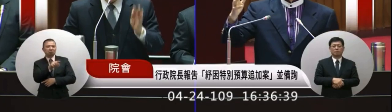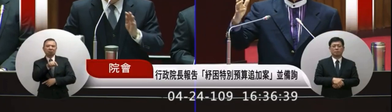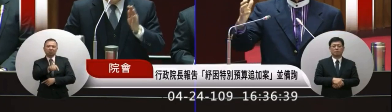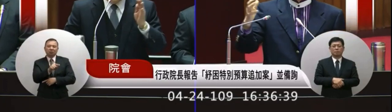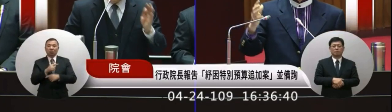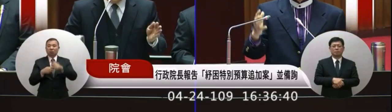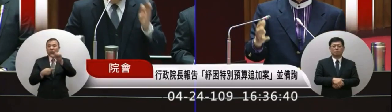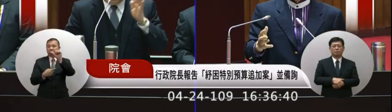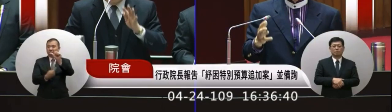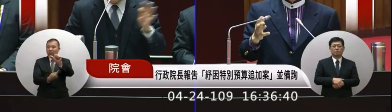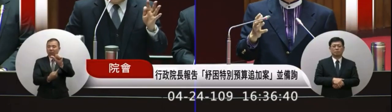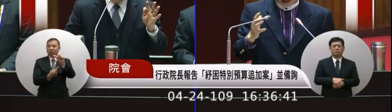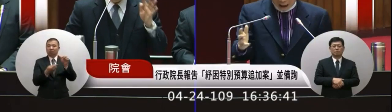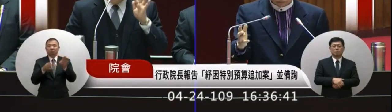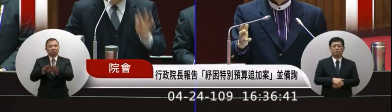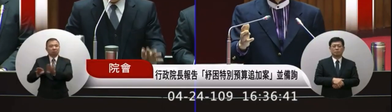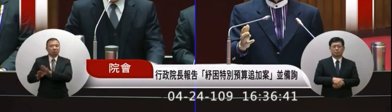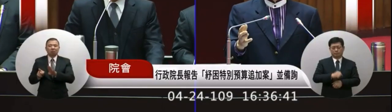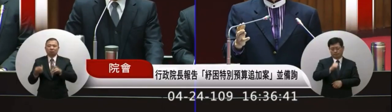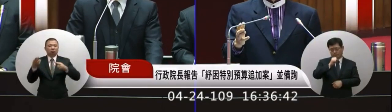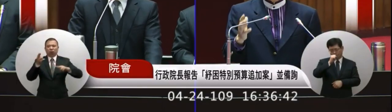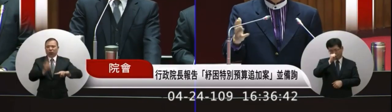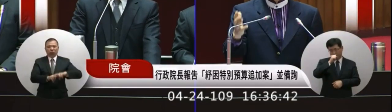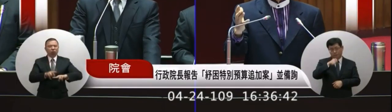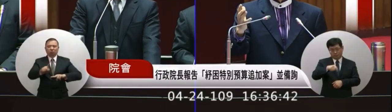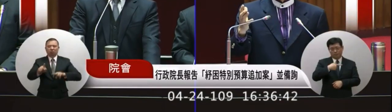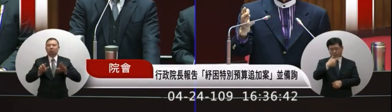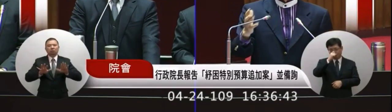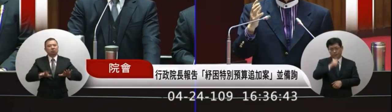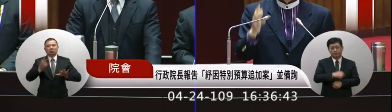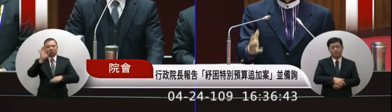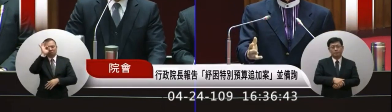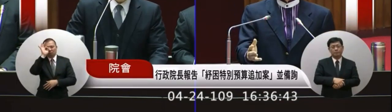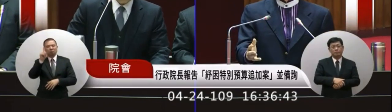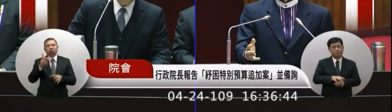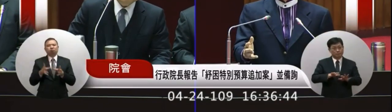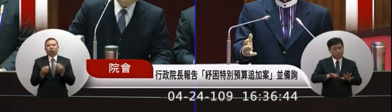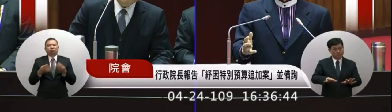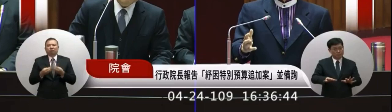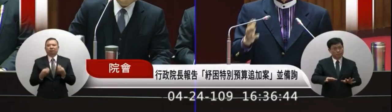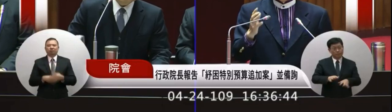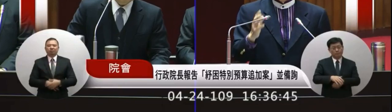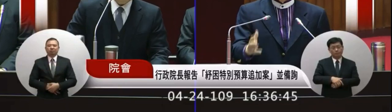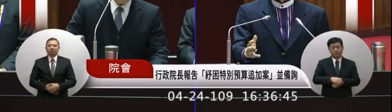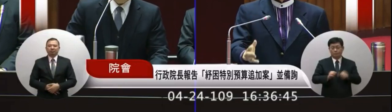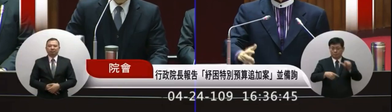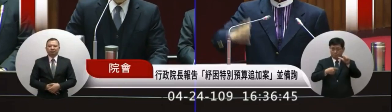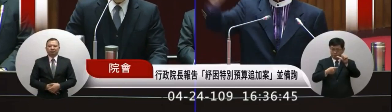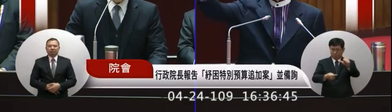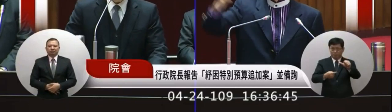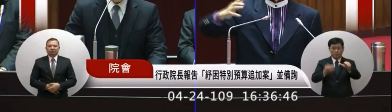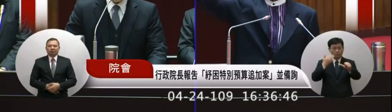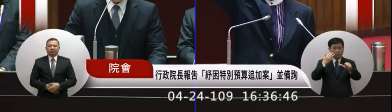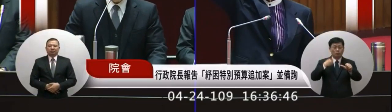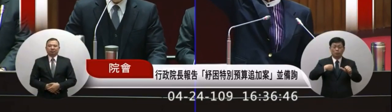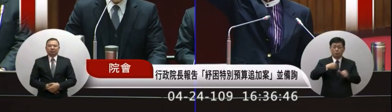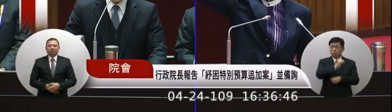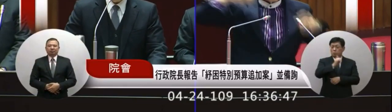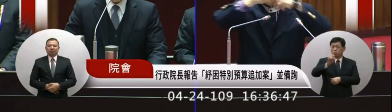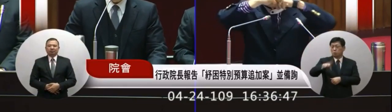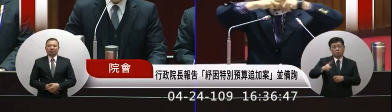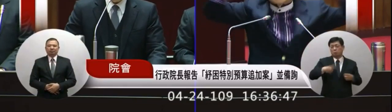消5月1号连假的计划。 真好，啊，所以讲5月1号大家要去台做恁